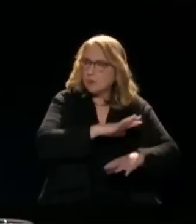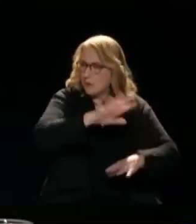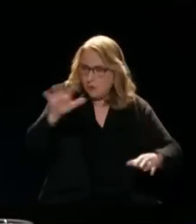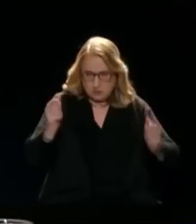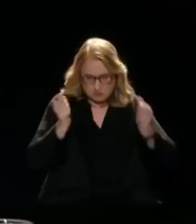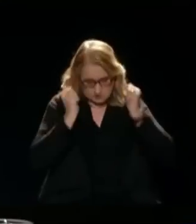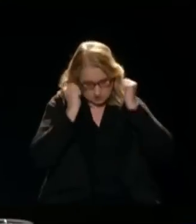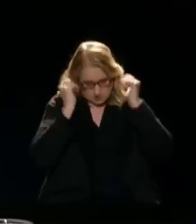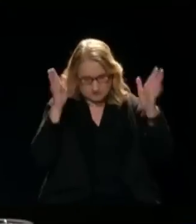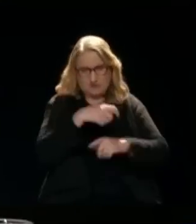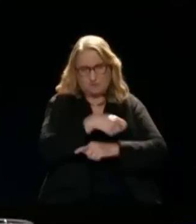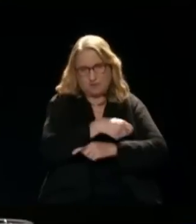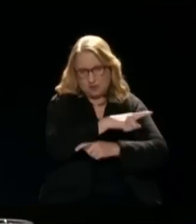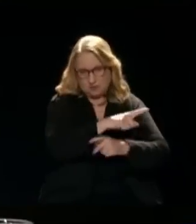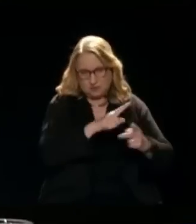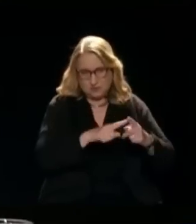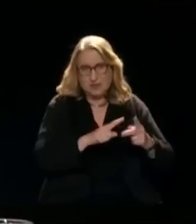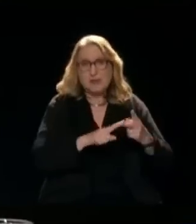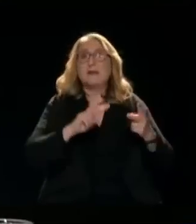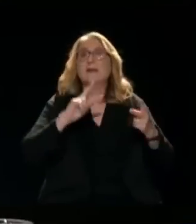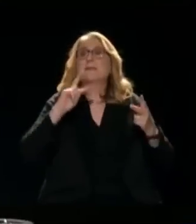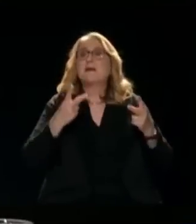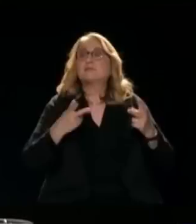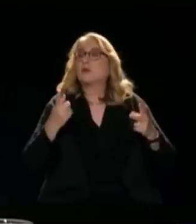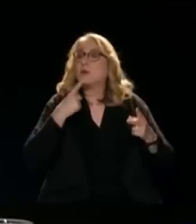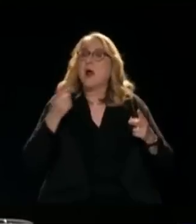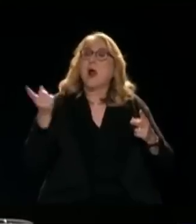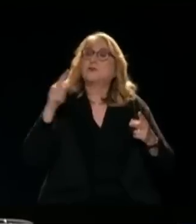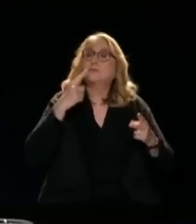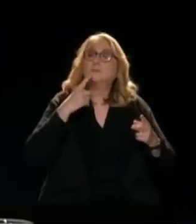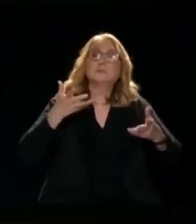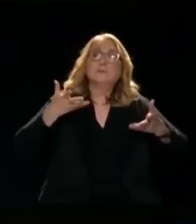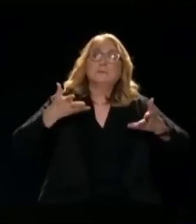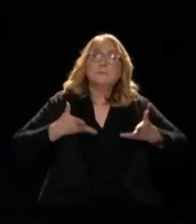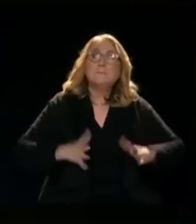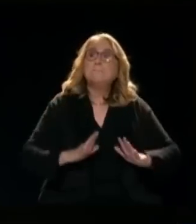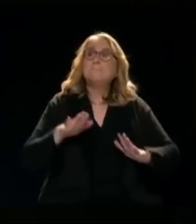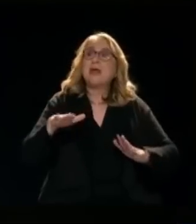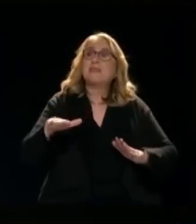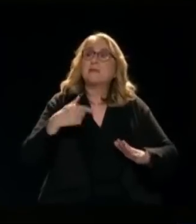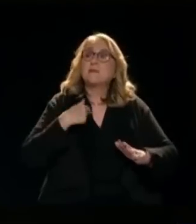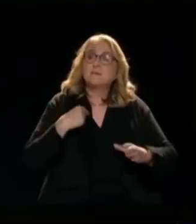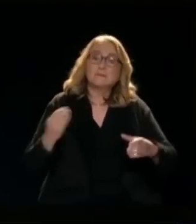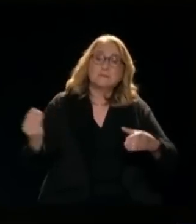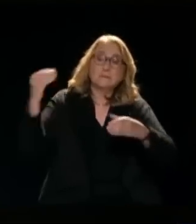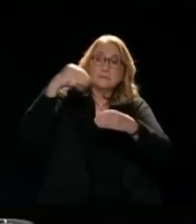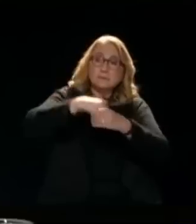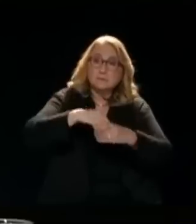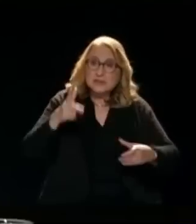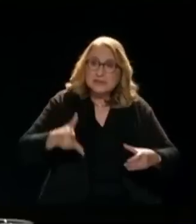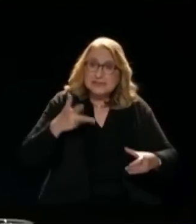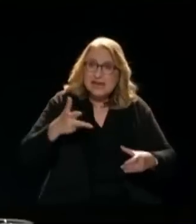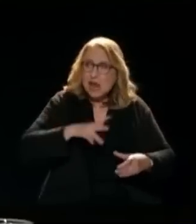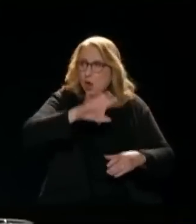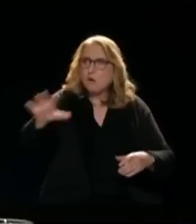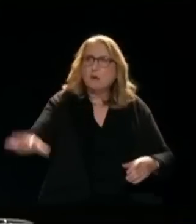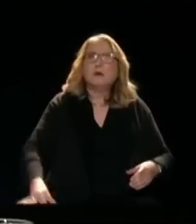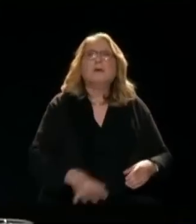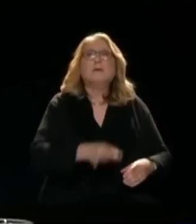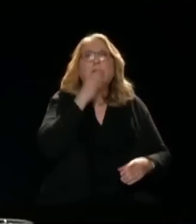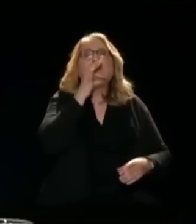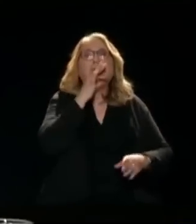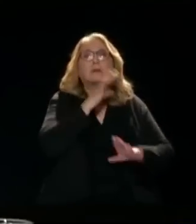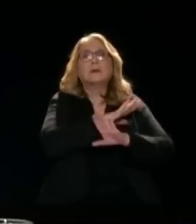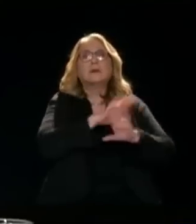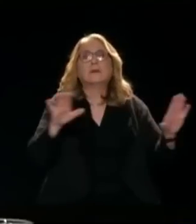ότι το παιδί του θα ζήσει εάν πάρει για παράδειγμα το σιδηρόδρομο ή αν να το σας πω διαφορετικά, ότι αν έχει ένα